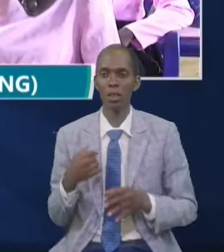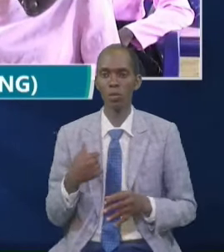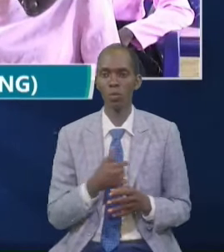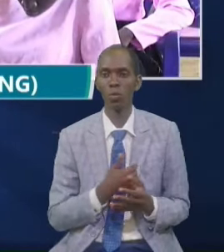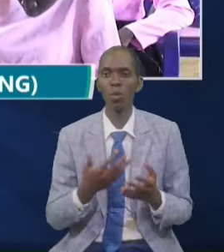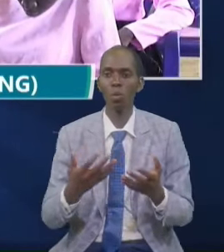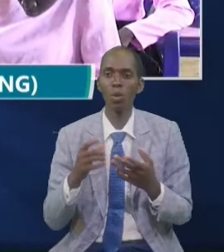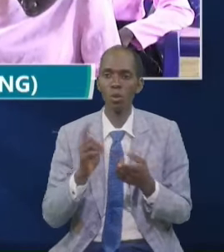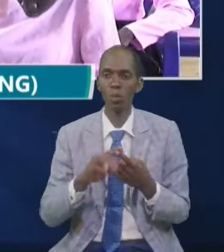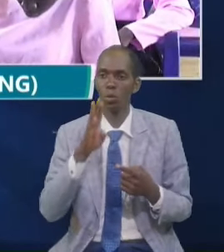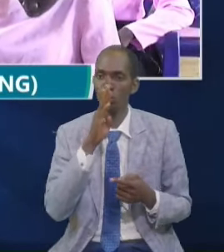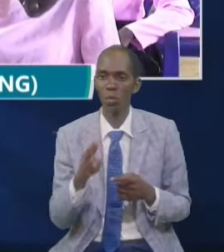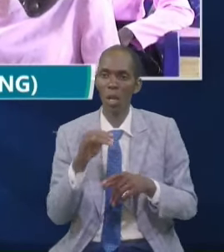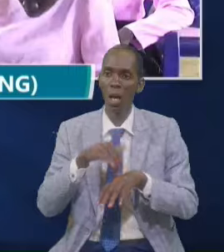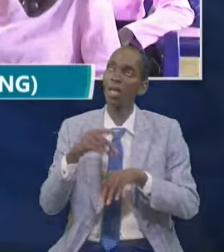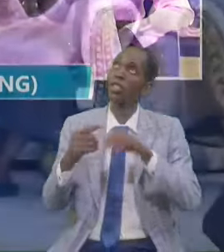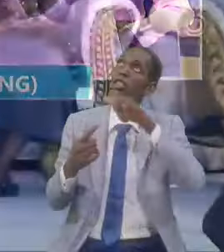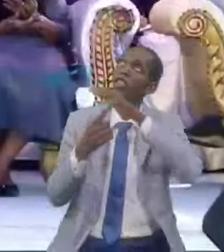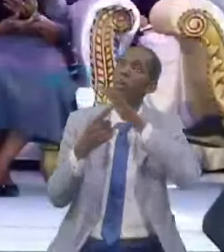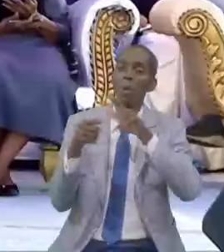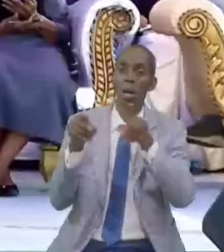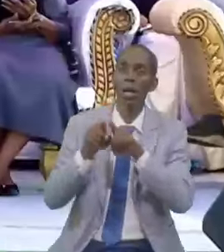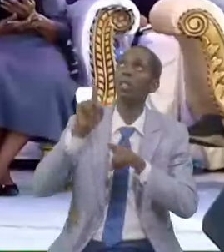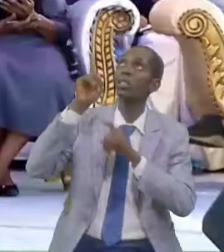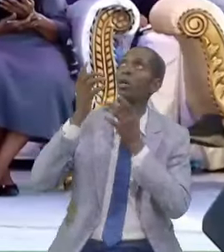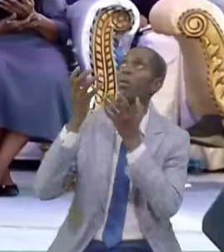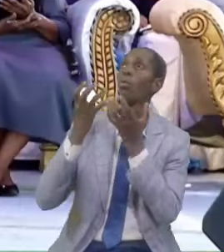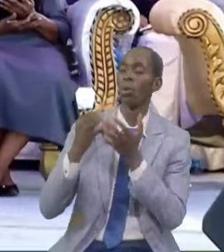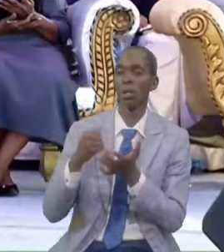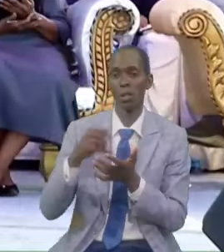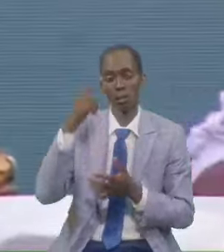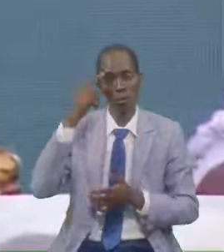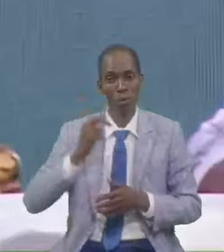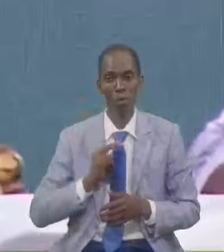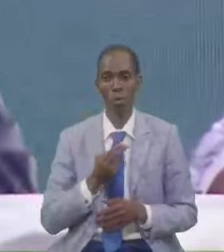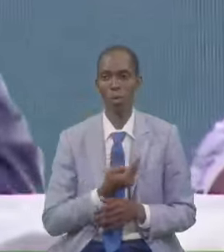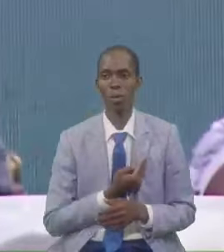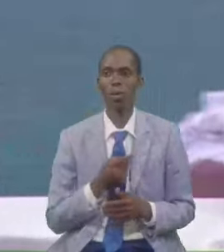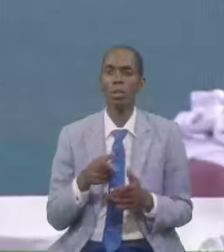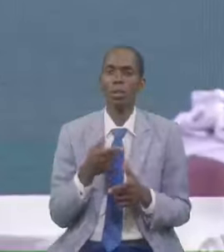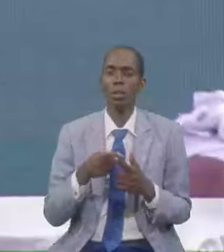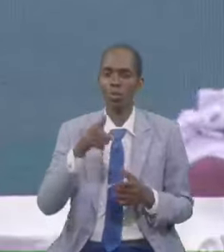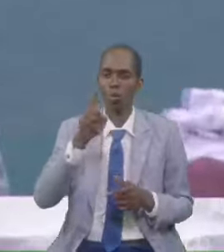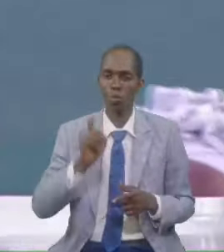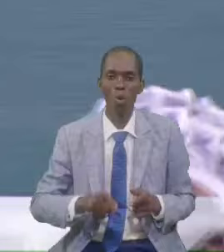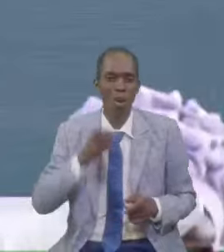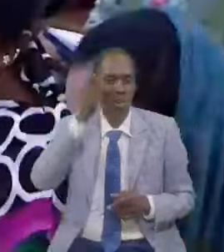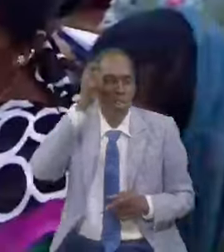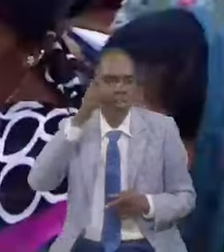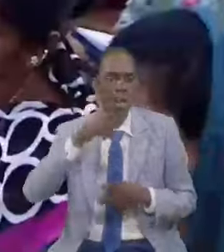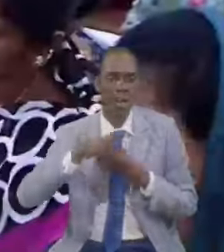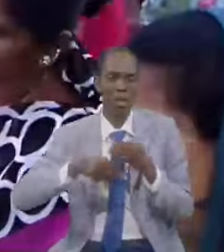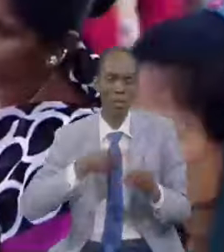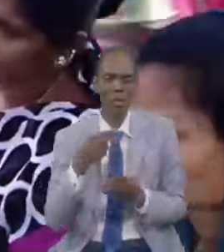be, ఆయన మనల్ని హీరోగా ఉండాలని కోరుతున్న మనం ప్రయాణిస్తున్న మార్గంలో, we must understand the waiting period of life. మీ జీవిత వేచి